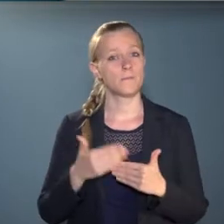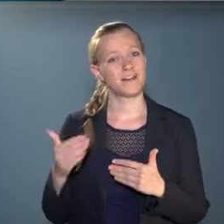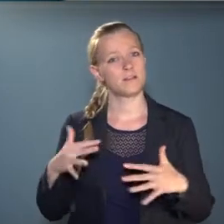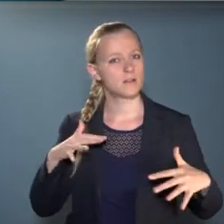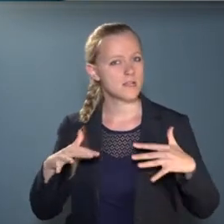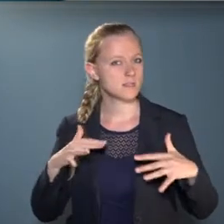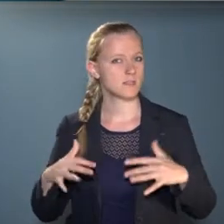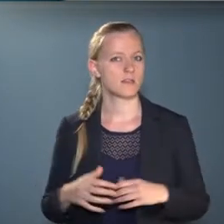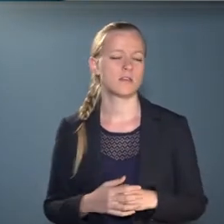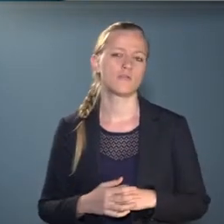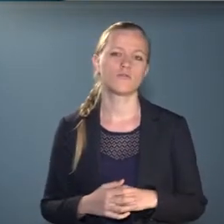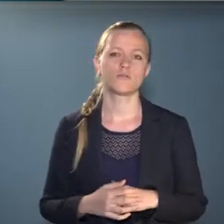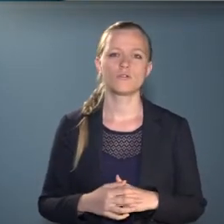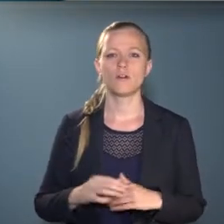rezgés,